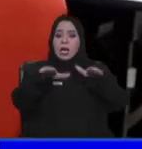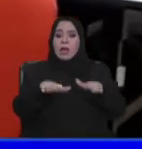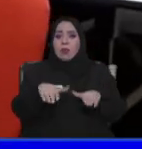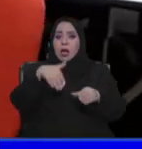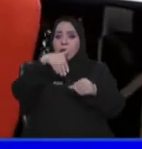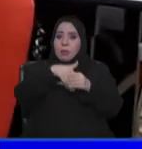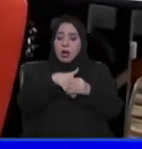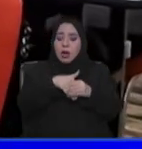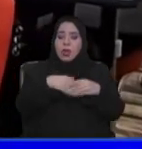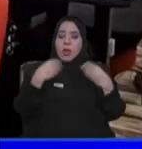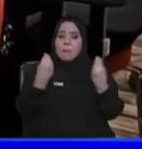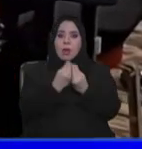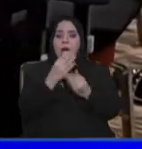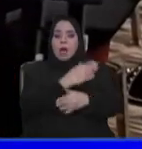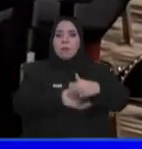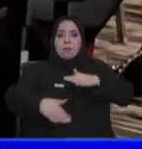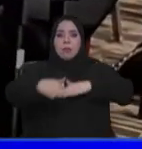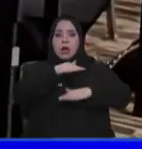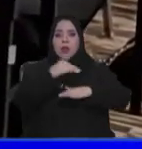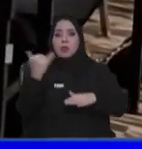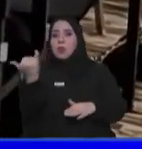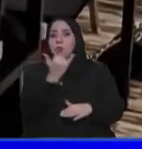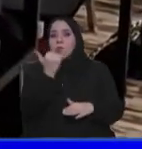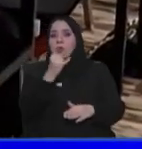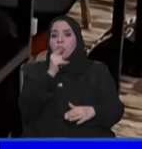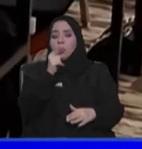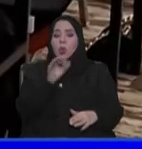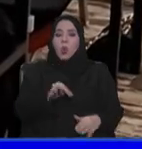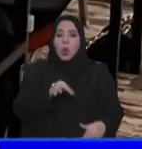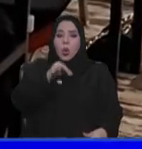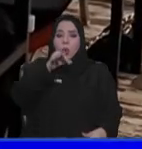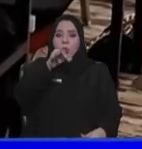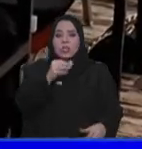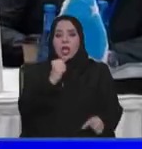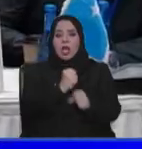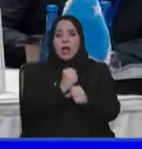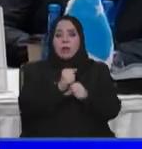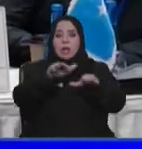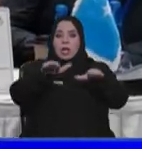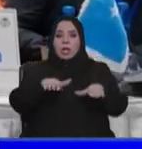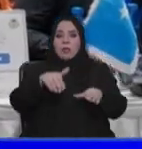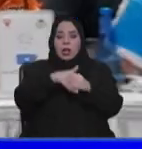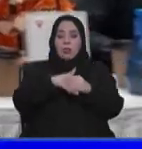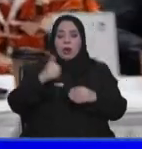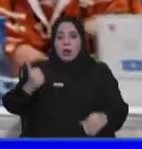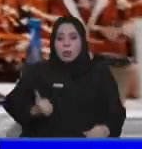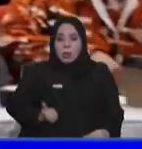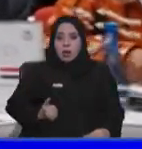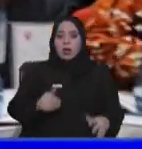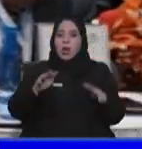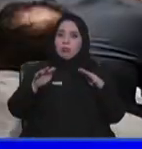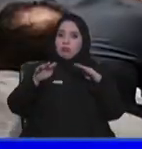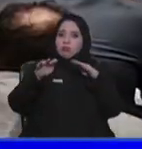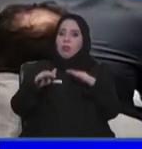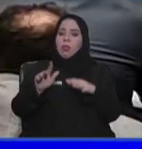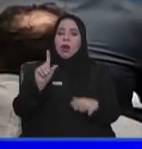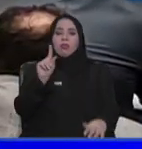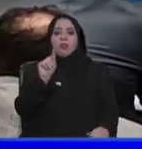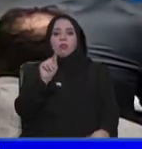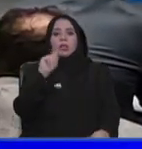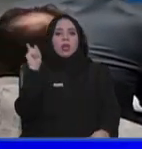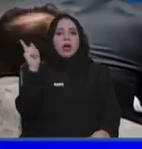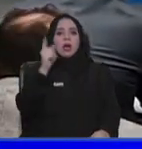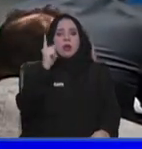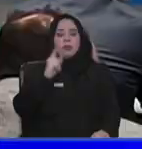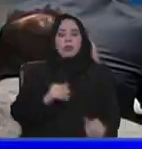والمكانه الهامه التي وصل اليها العمل البرلماني البحريني وحضوره الفاعل في مختلف